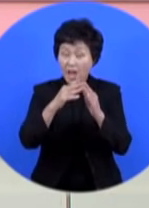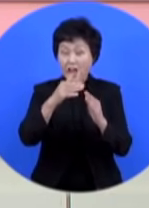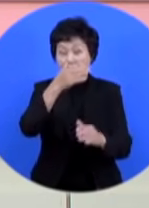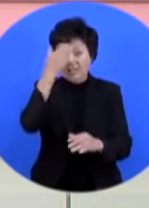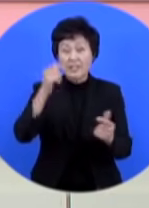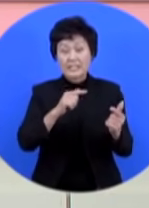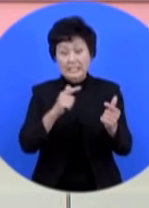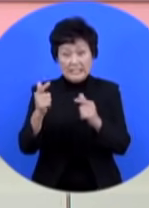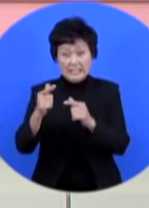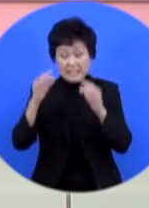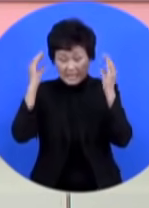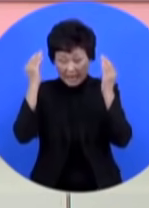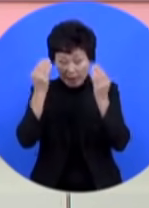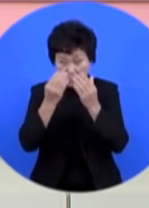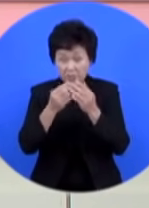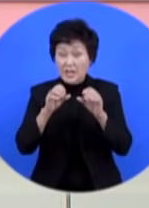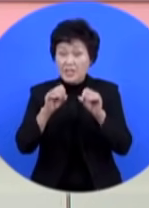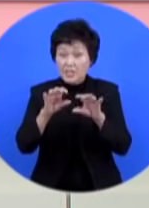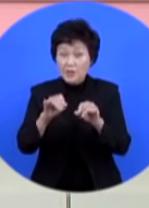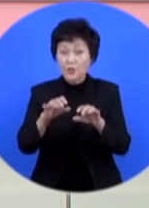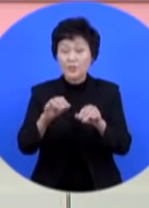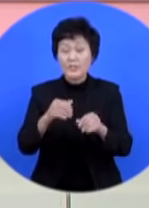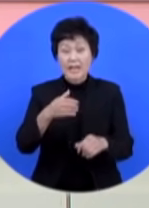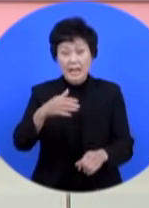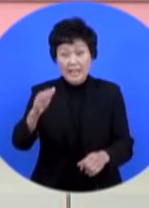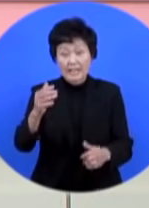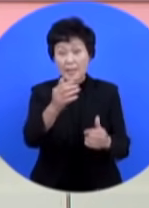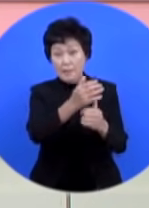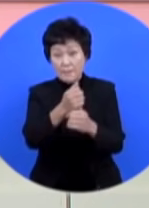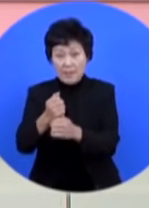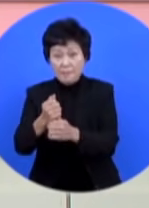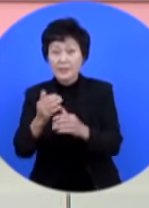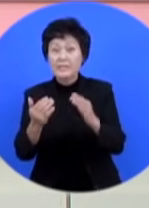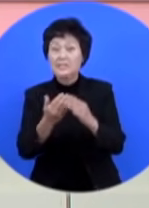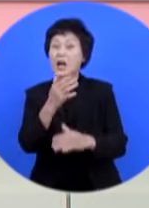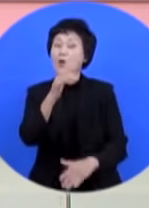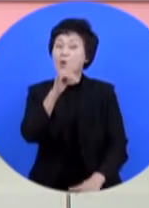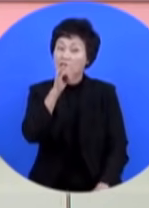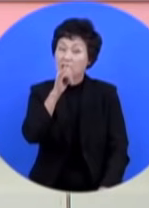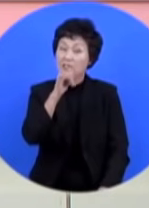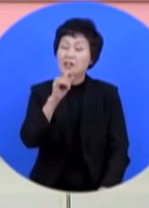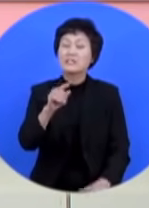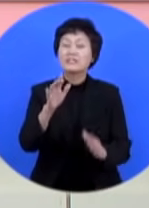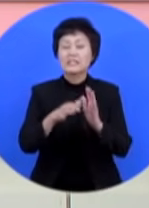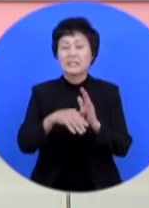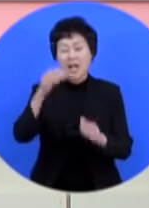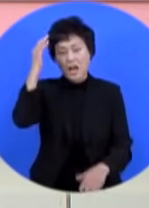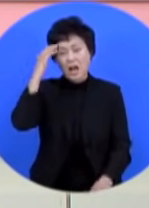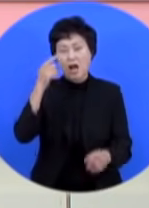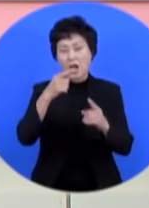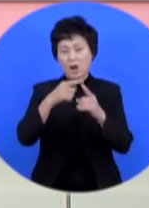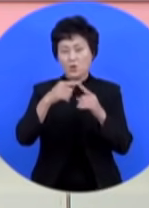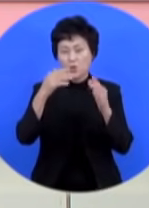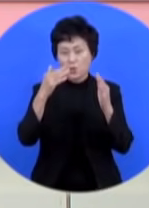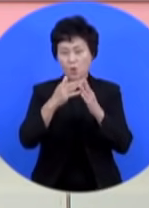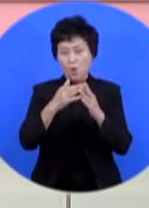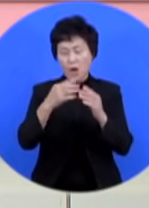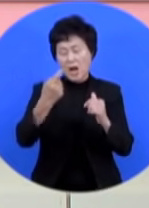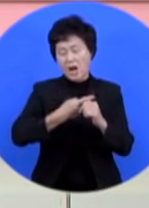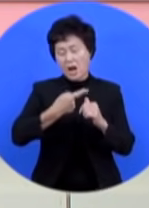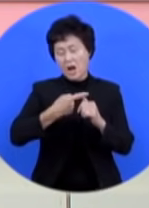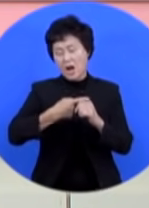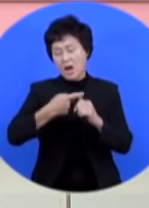그 사건이 기억이 났습니다. 그 일로 인해서 한국 교회가 엄청난 비난과 공격을 받았고 또